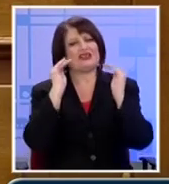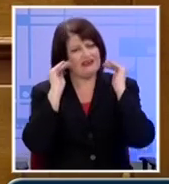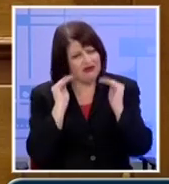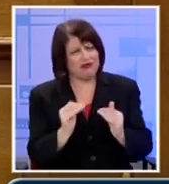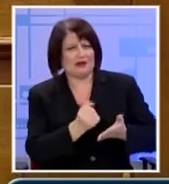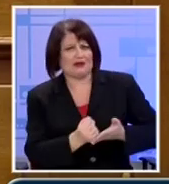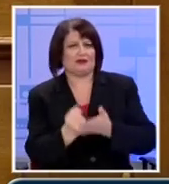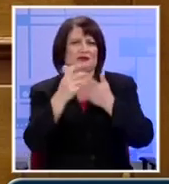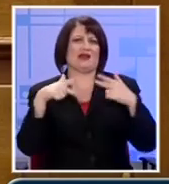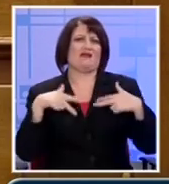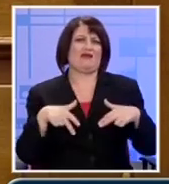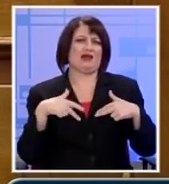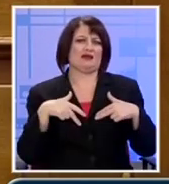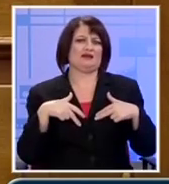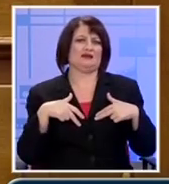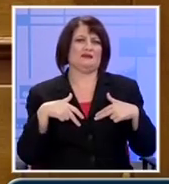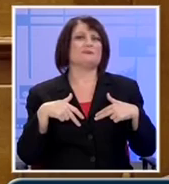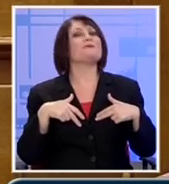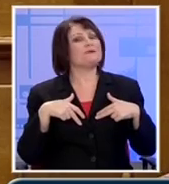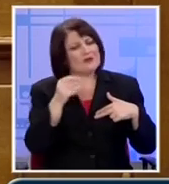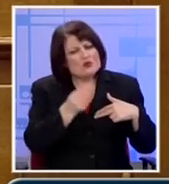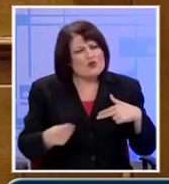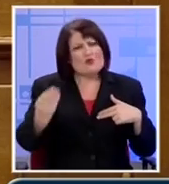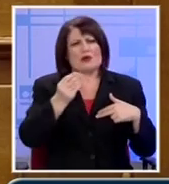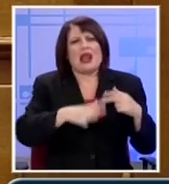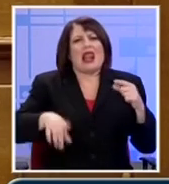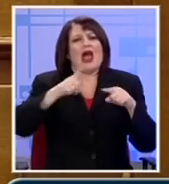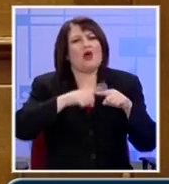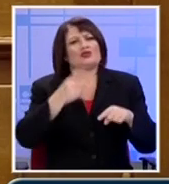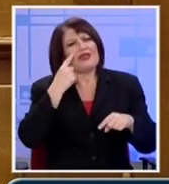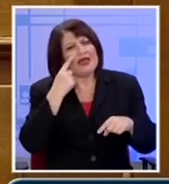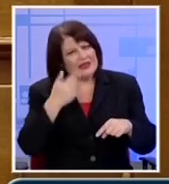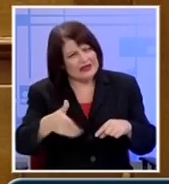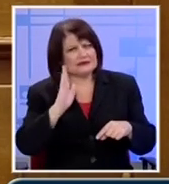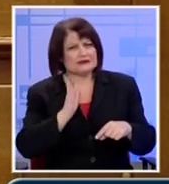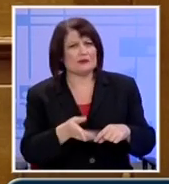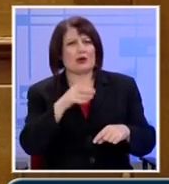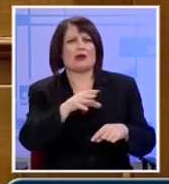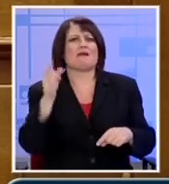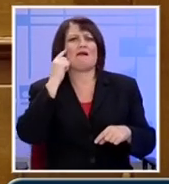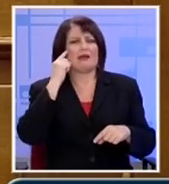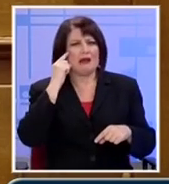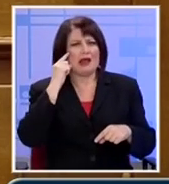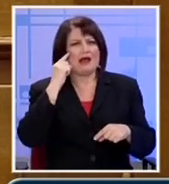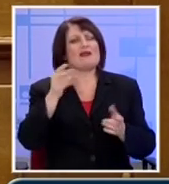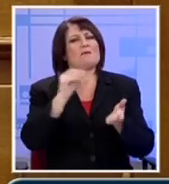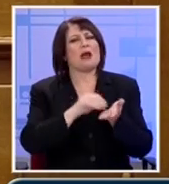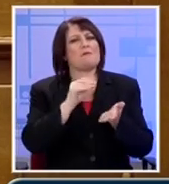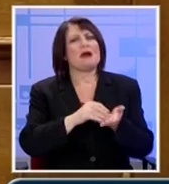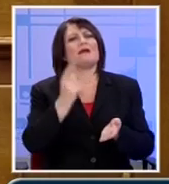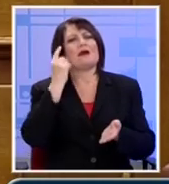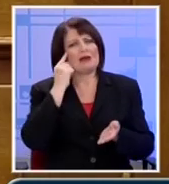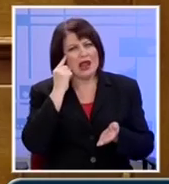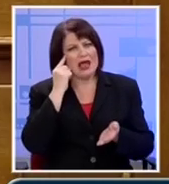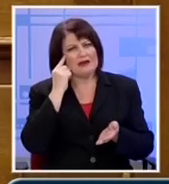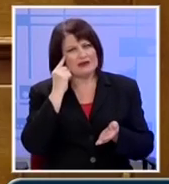της προς την κυβέρνηση. Αντιθέτως θα την διατρανώσει και ο ελληνικός λαός θα έχει τη δυνατότητα να διαπιστώσει άλλη μια φορά